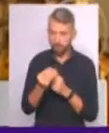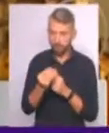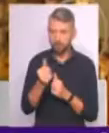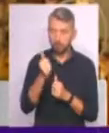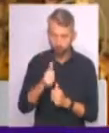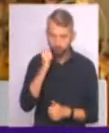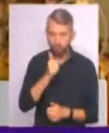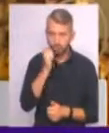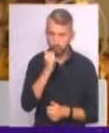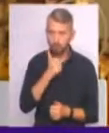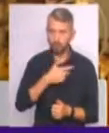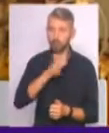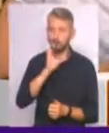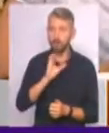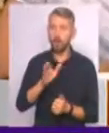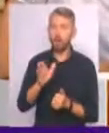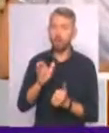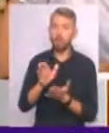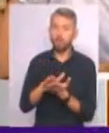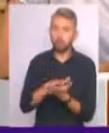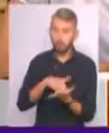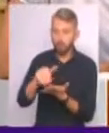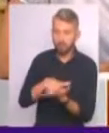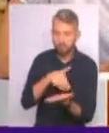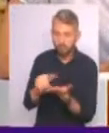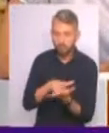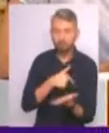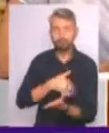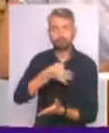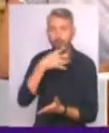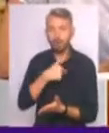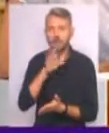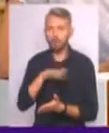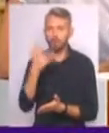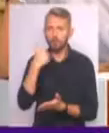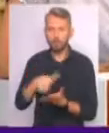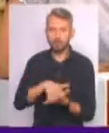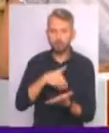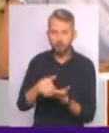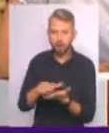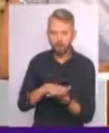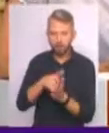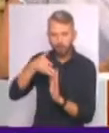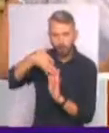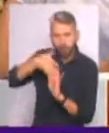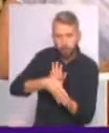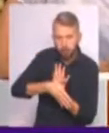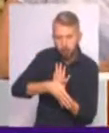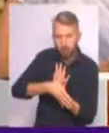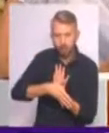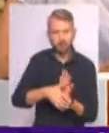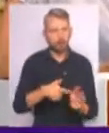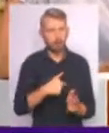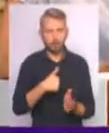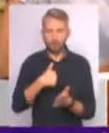кожний день. Бутерброд з маслом. Я також люблю, і я не люблю, коли масло, знаєте, так воно в порах там сховано. Я люблю масло.